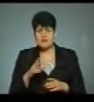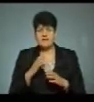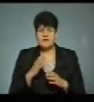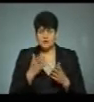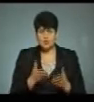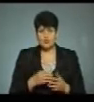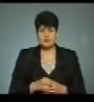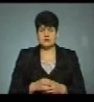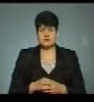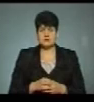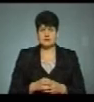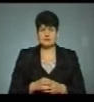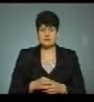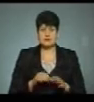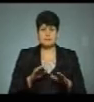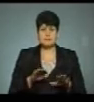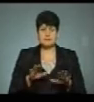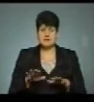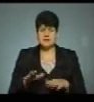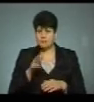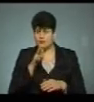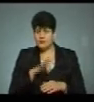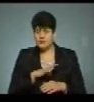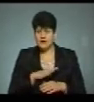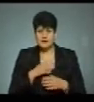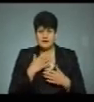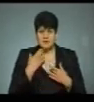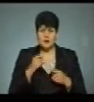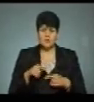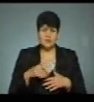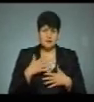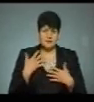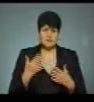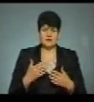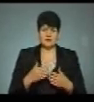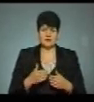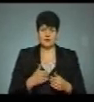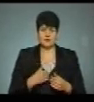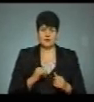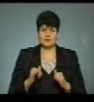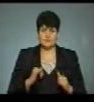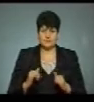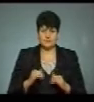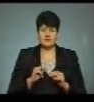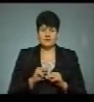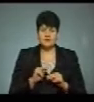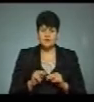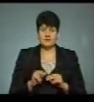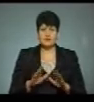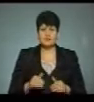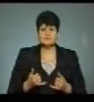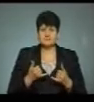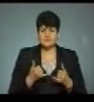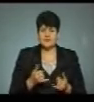автобусі, вони місця часом немає, тому що людей багато, вони намагаються бути ввічливіше, ми їх вчимо в школі, вони дають місце,